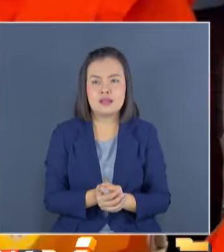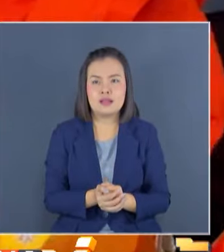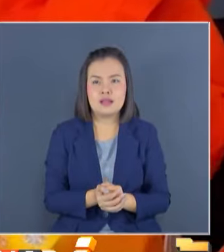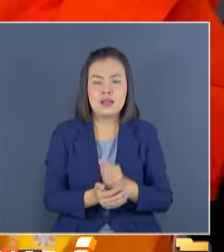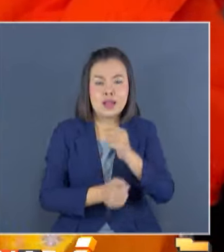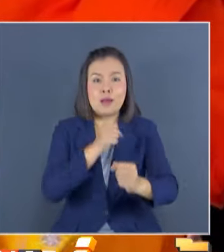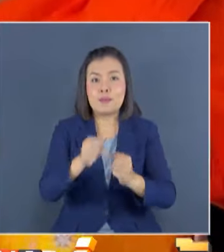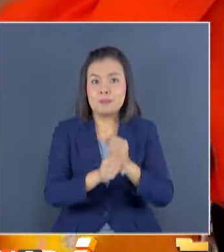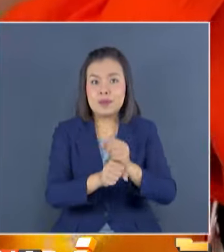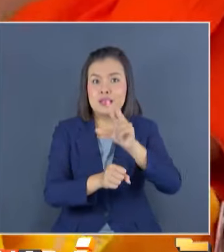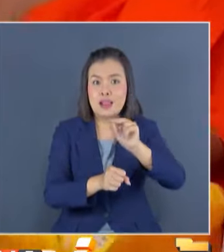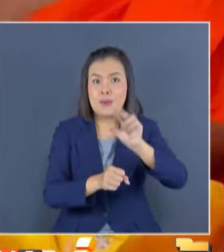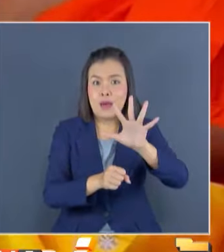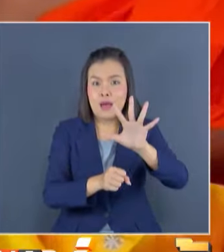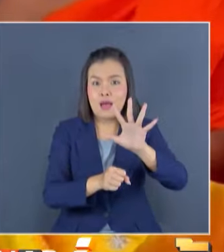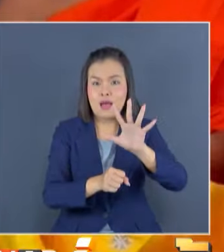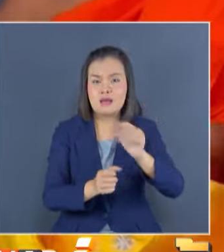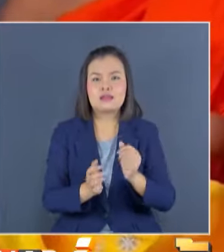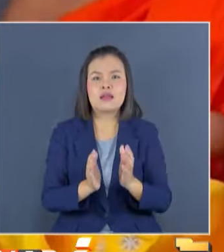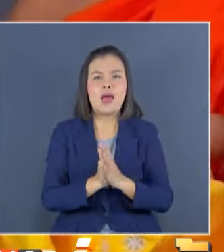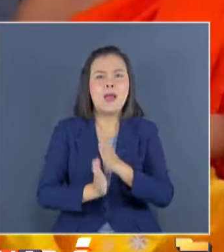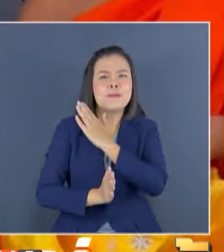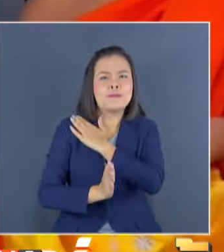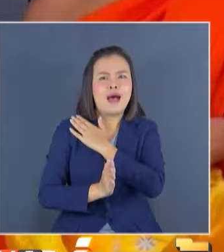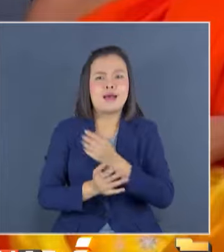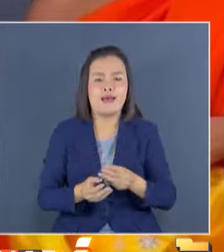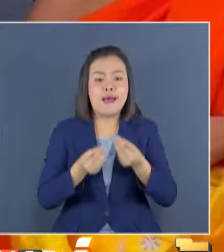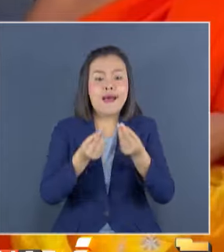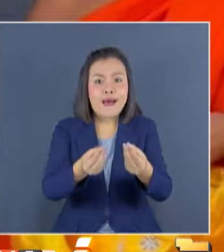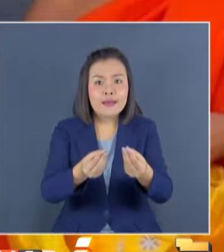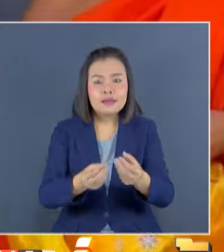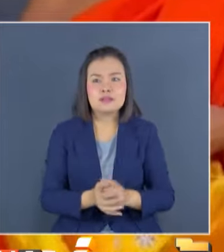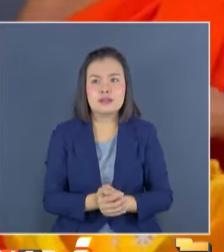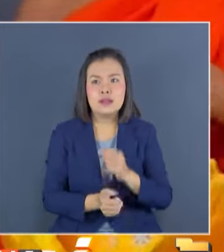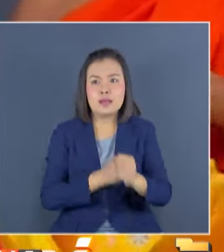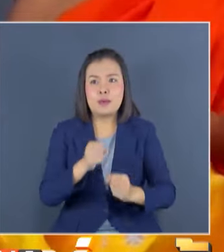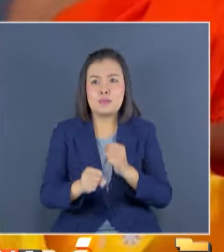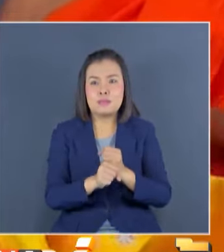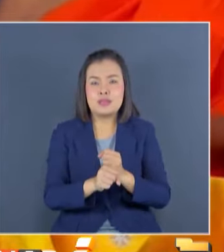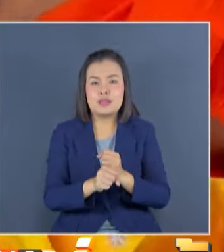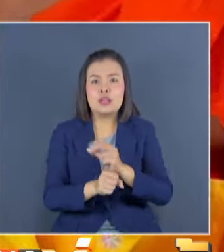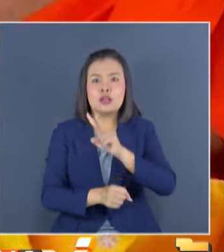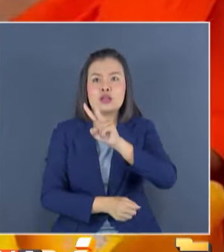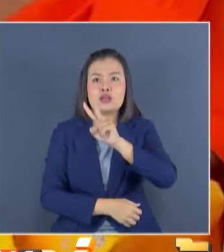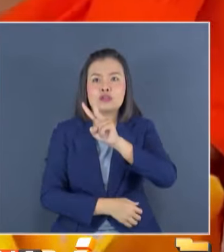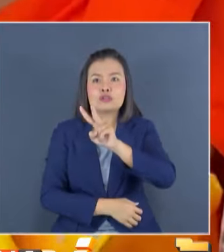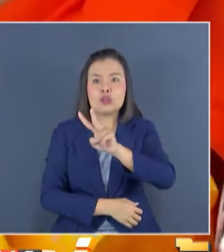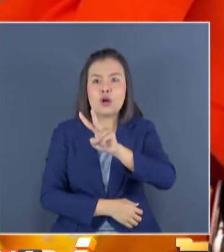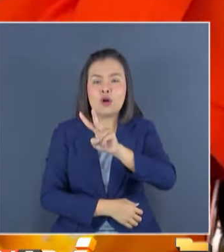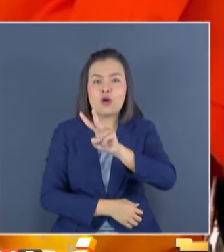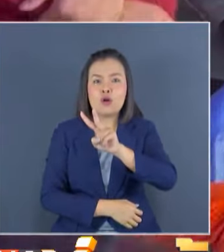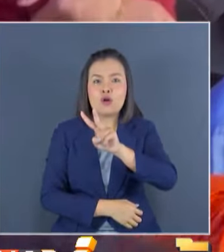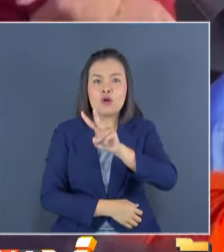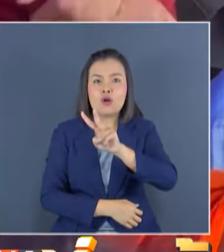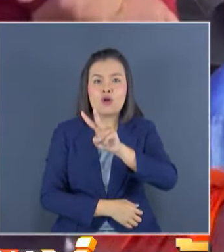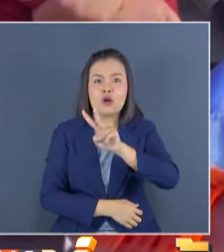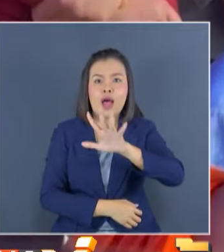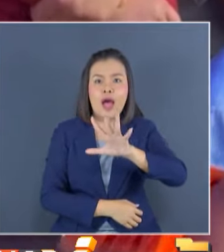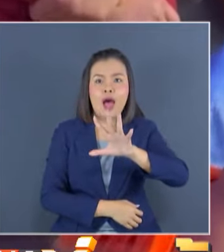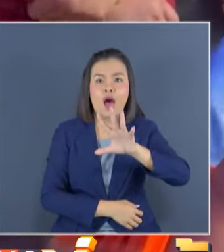ครับคือสังเกตอย่างนึงไหมคุณผู้ช ม ถ้าไม่บอกว่านี่คือเหตุการณ์ปี2017ผมนึกว่าเอาเทปเมื่อ20ปีที่แล้วมาเปิ